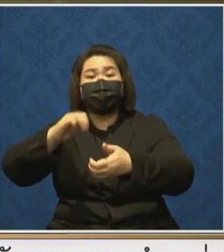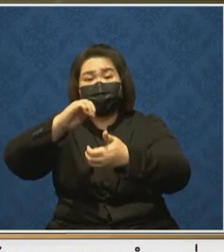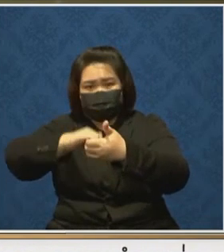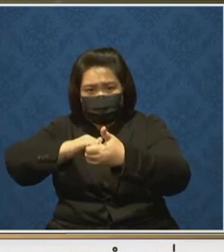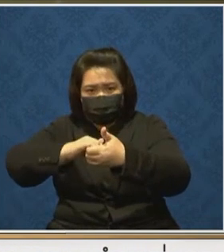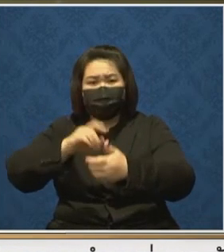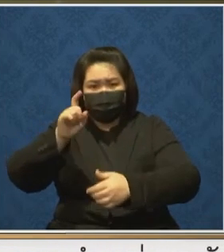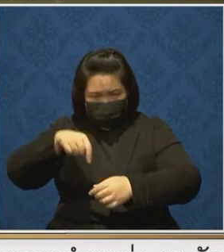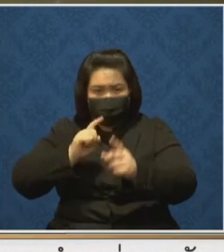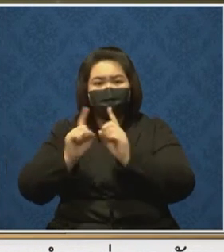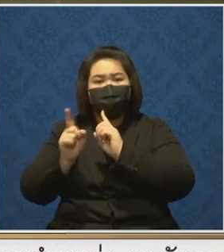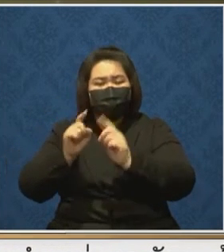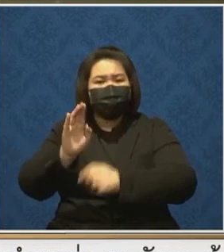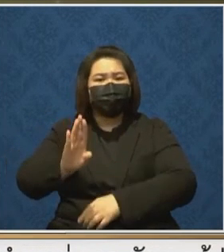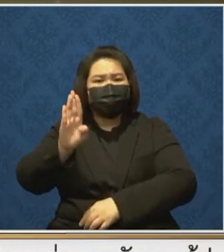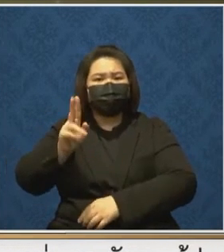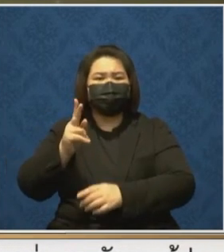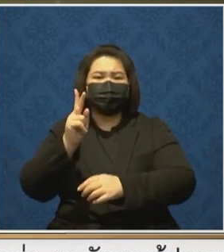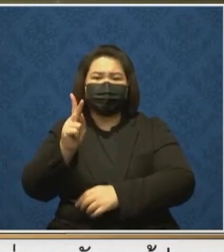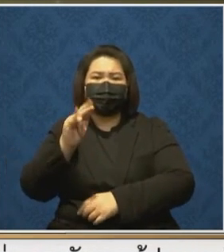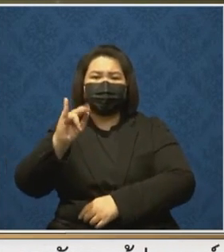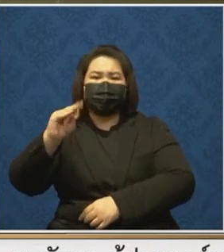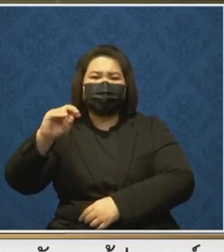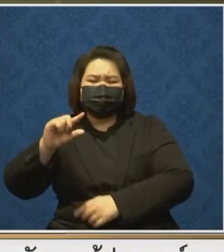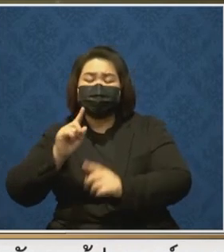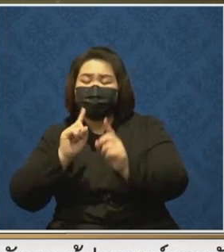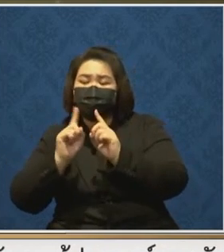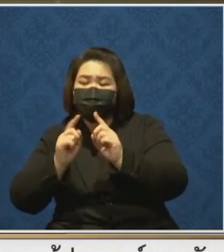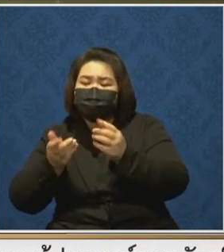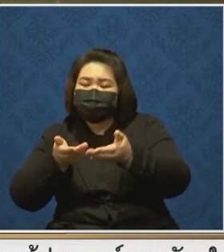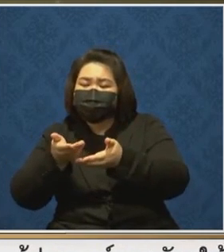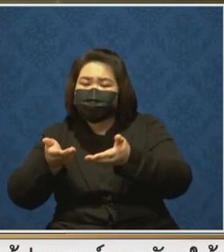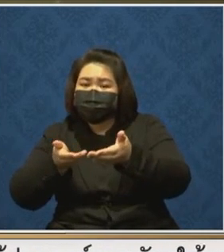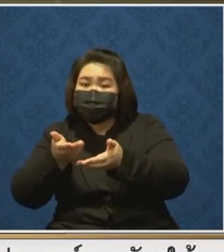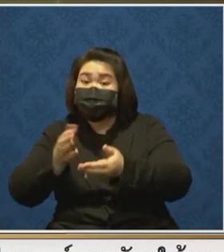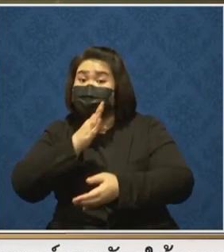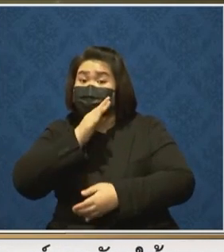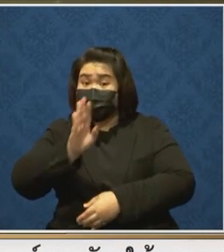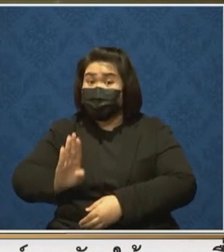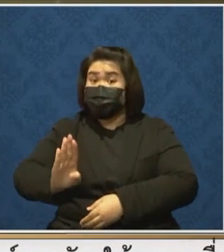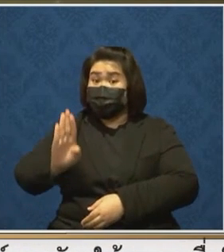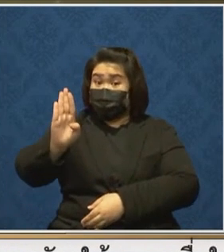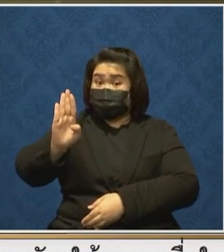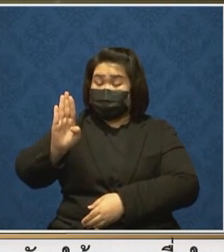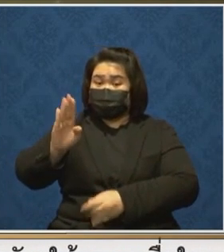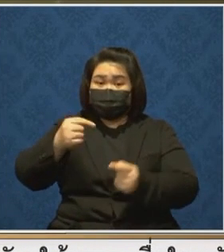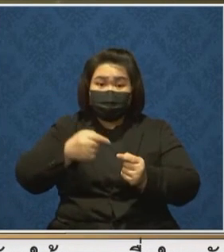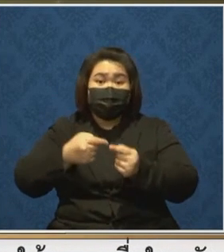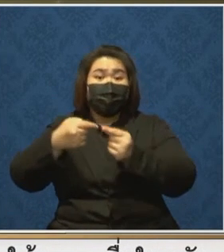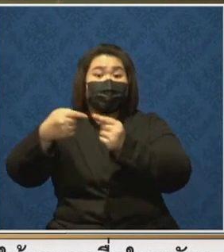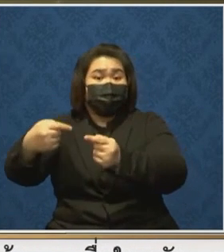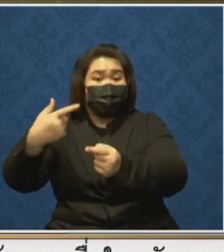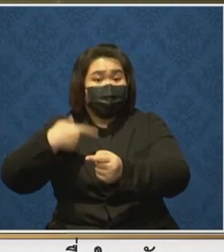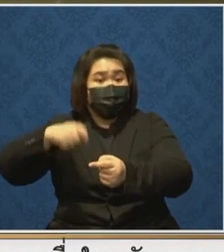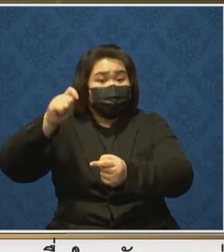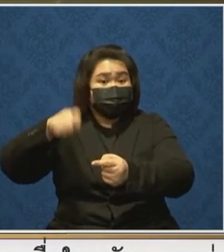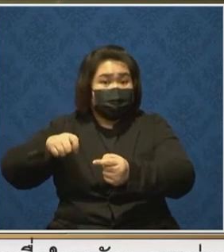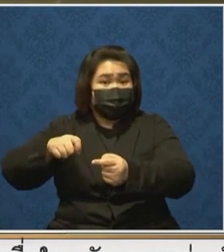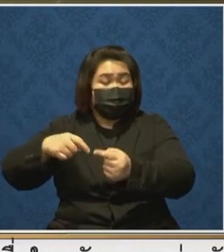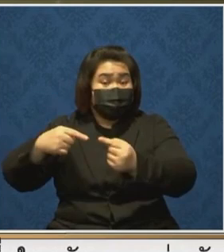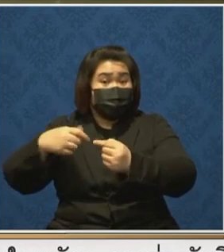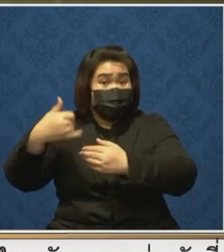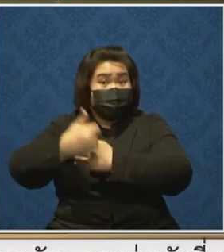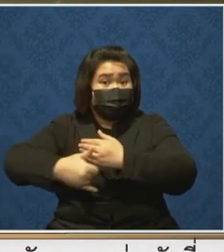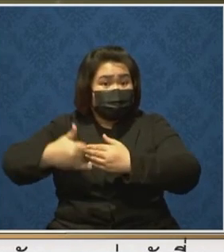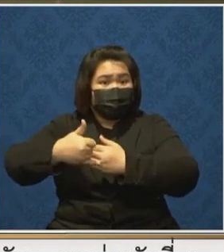ิษัท Kingsgateเพื่อรังงบข้อพิภาให้ได้มากที่สุดเพรหากบิษัท Kingsgateนำเรื่องเข้าสู่กระบวนการอรุยตโตุลาการระหวางประเทศ